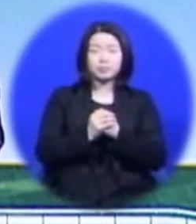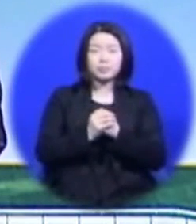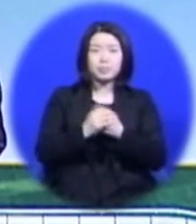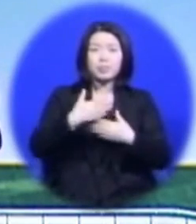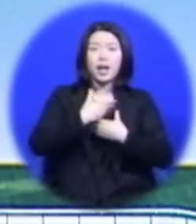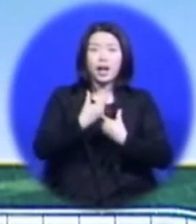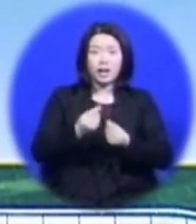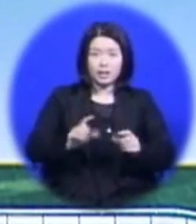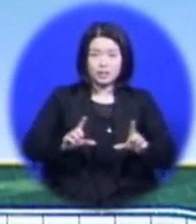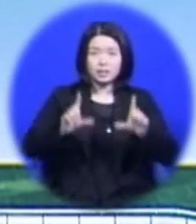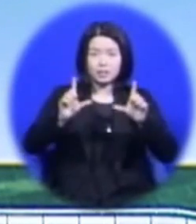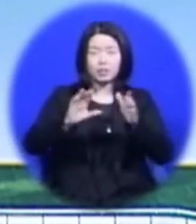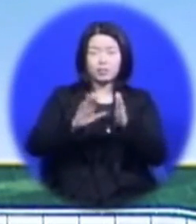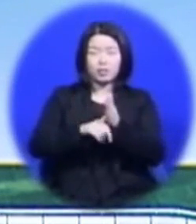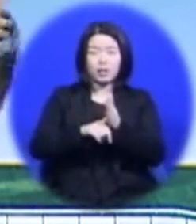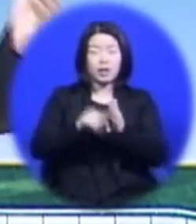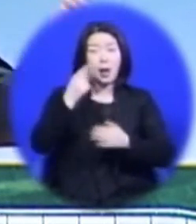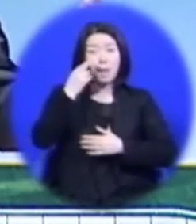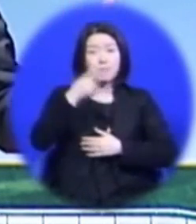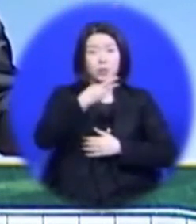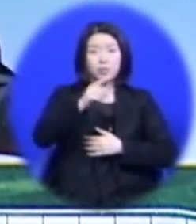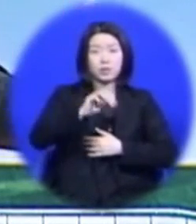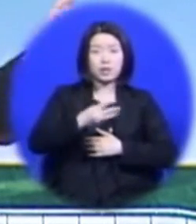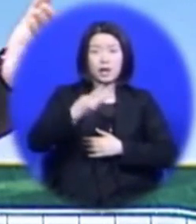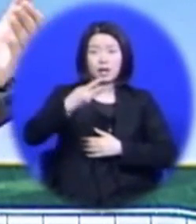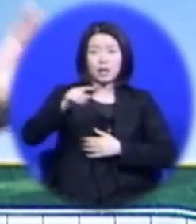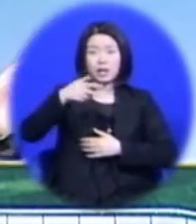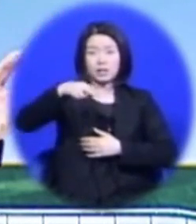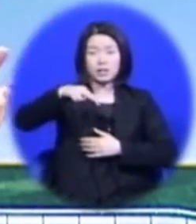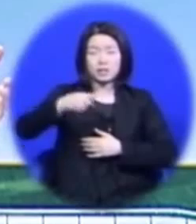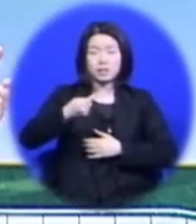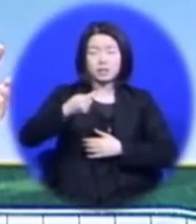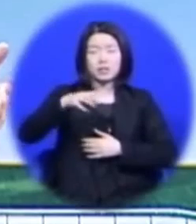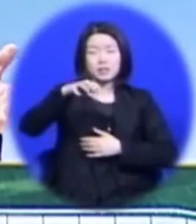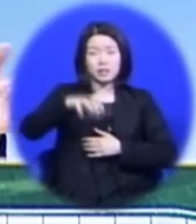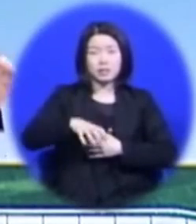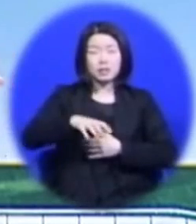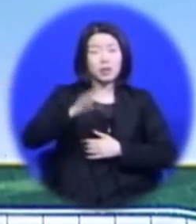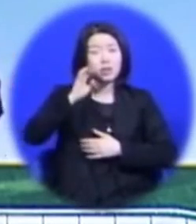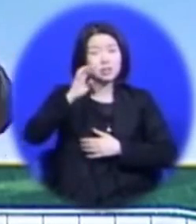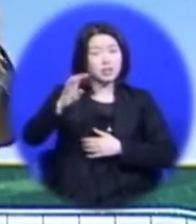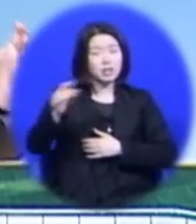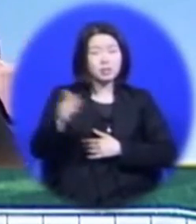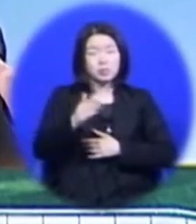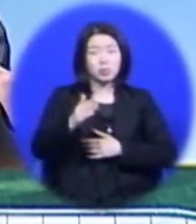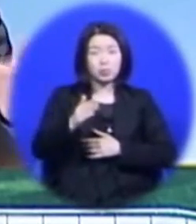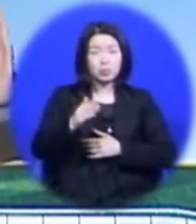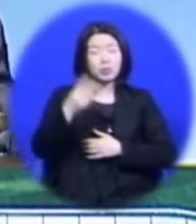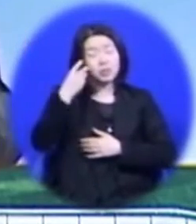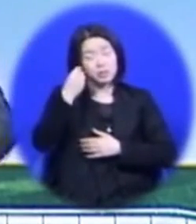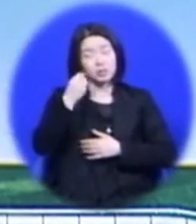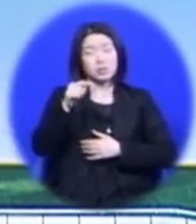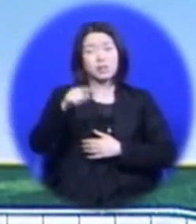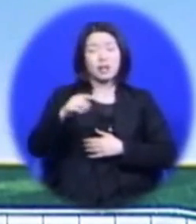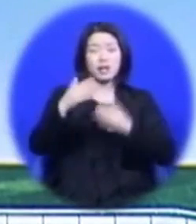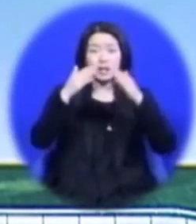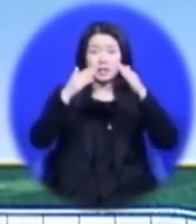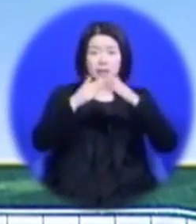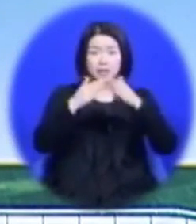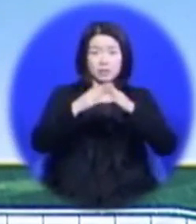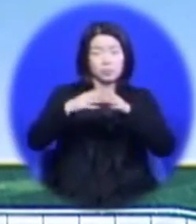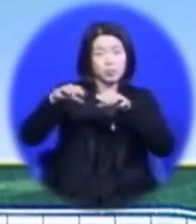안식년 때 미국 달라스에서 40일 이상을 지냈습니다. 그때 제가 묵었던 집 바로